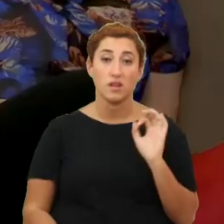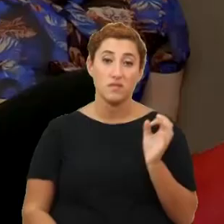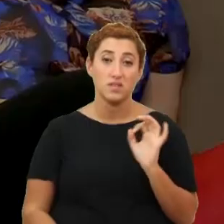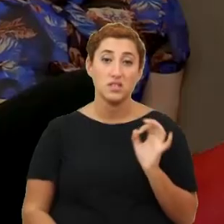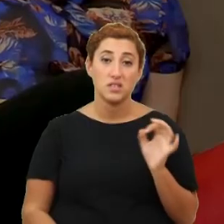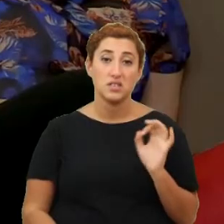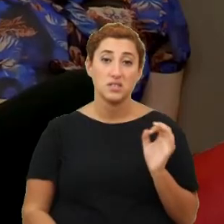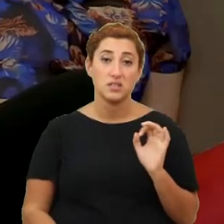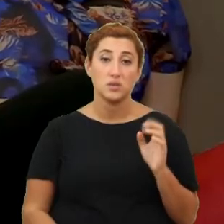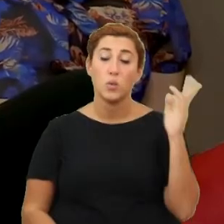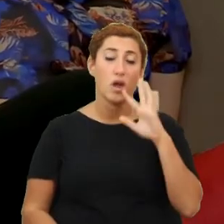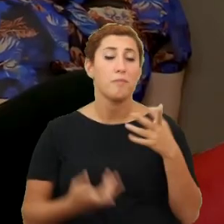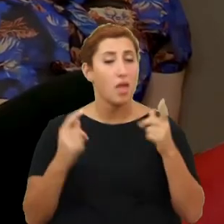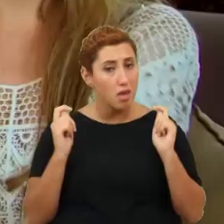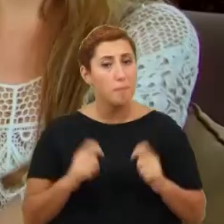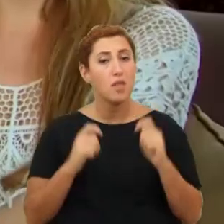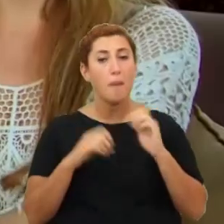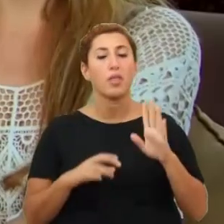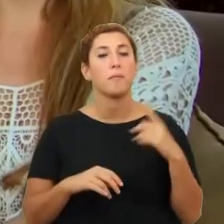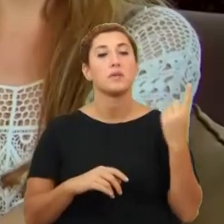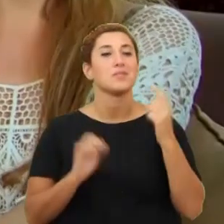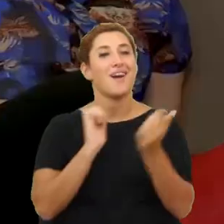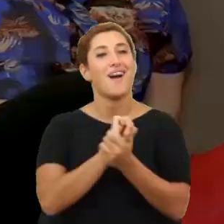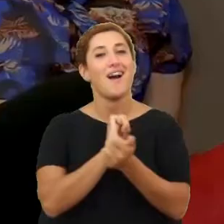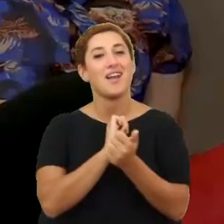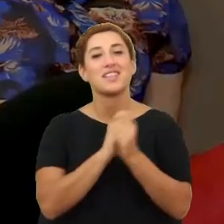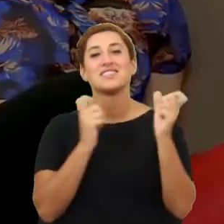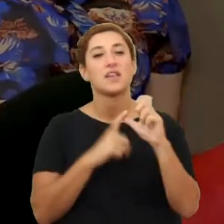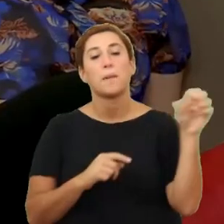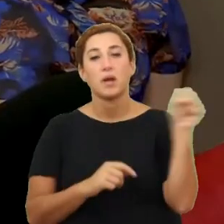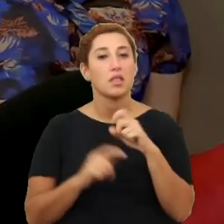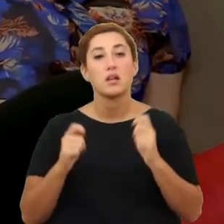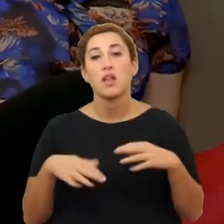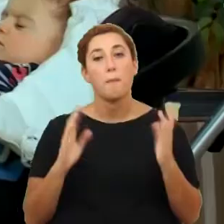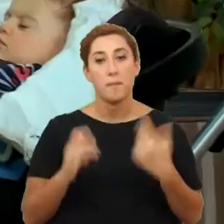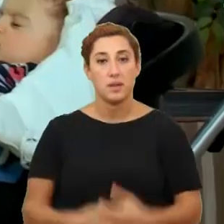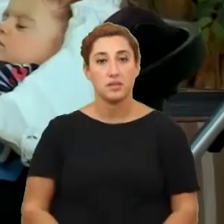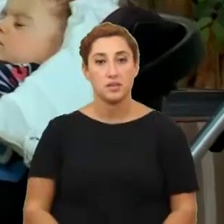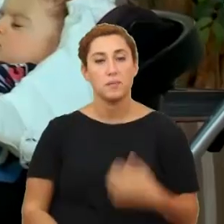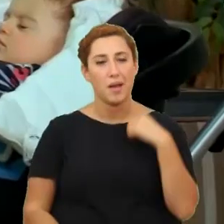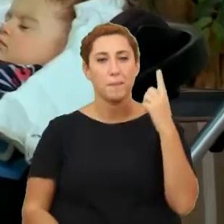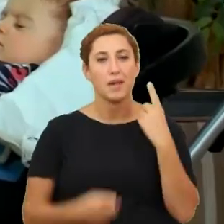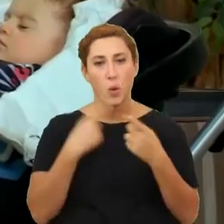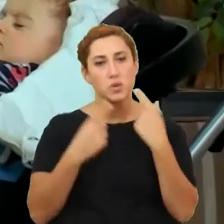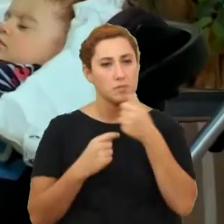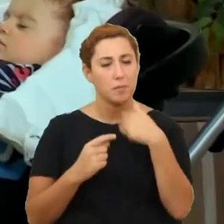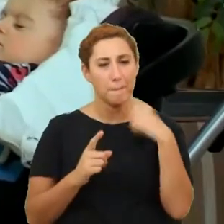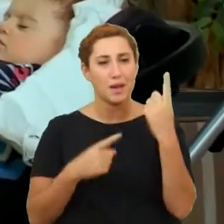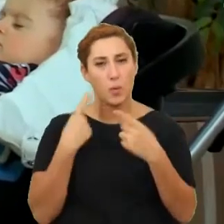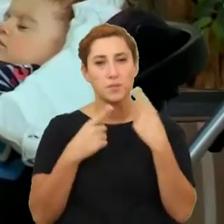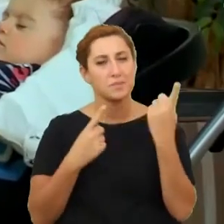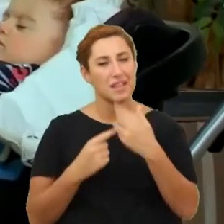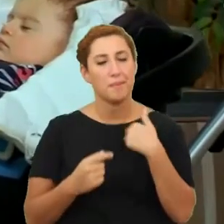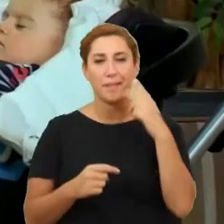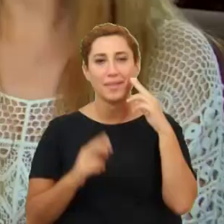Yani Rüyam ne ettiyse etti ama bir türlü ailesini Sarp'ı getirtemedi buraya işte. Ben bir konuşayım baba ona, ben bir konuşayım.